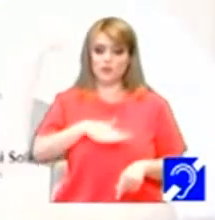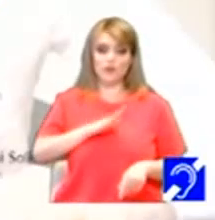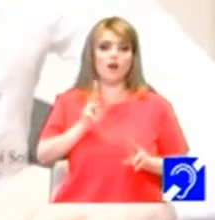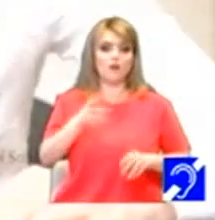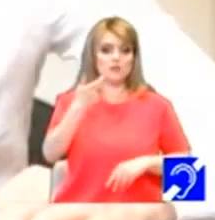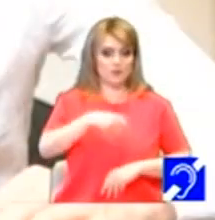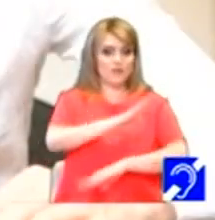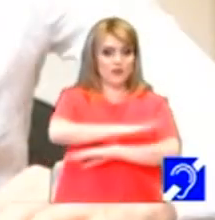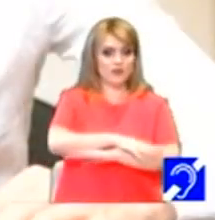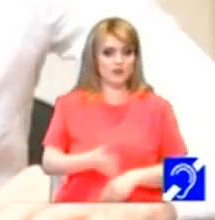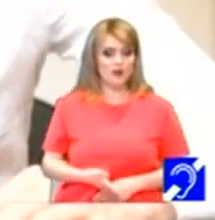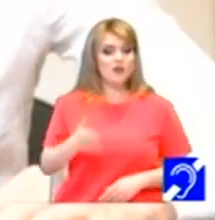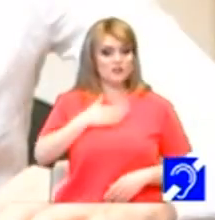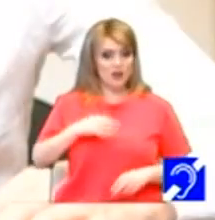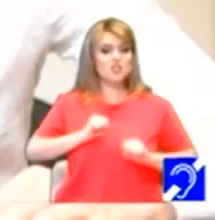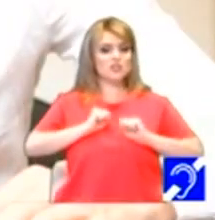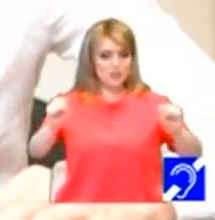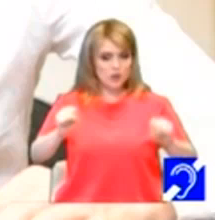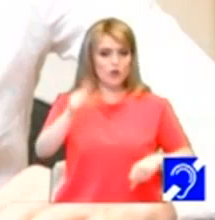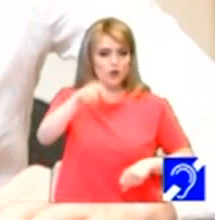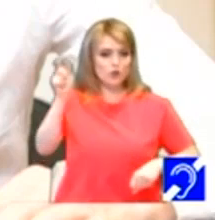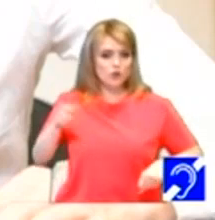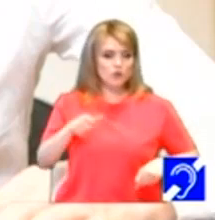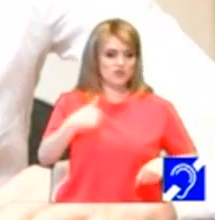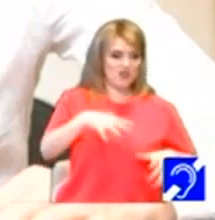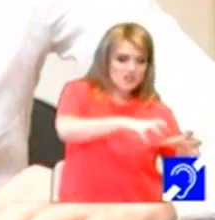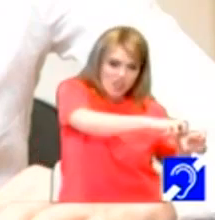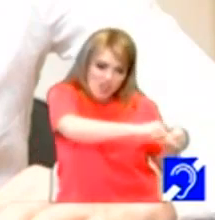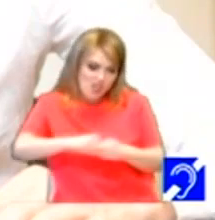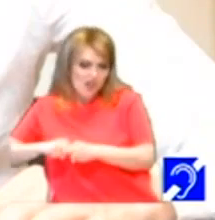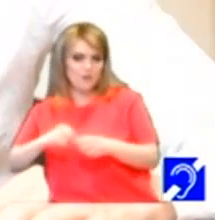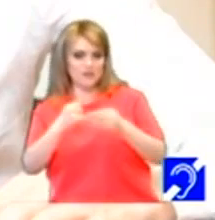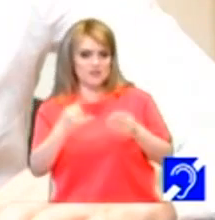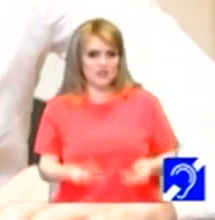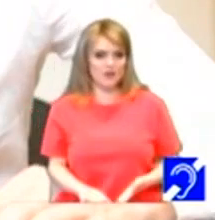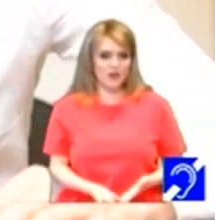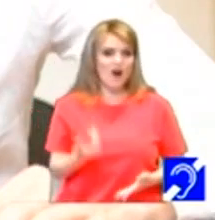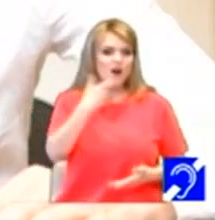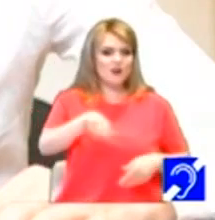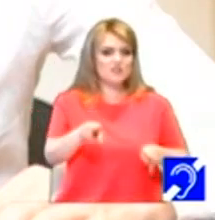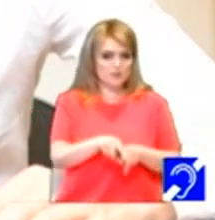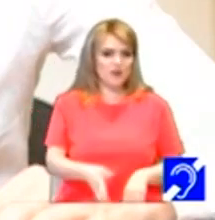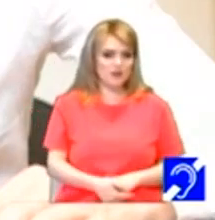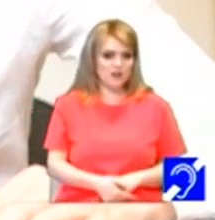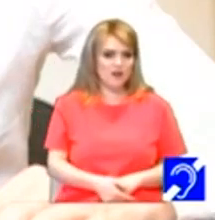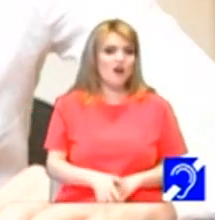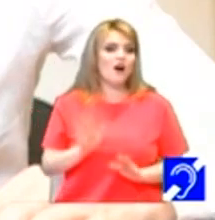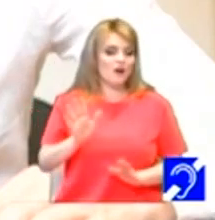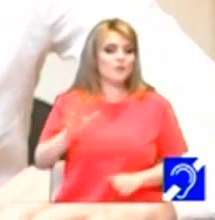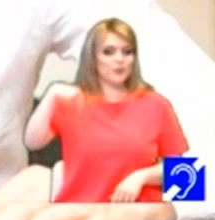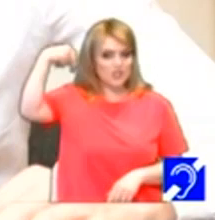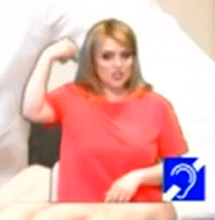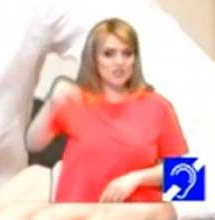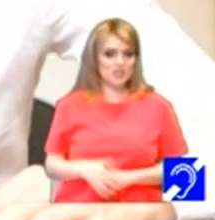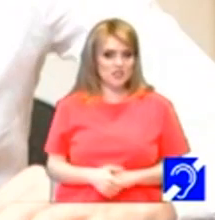veterani. Eroii noștri au ajuns să fie târâți și loviți la ordinele unui trădător și laș care își spune președinte, dar se teme